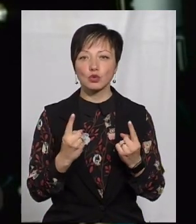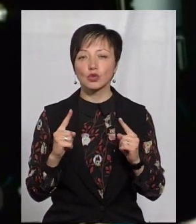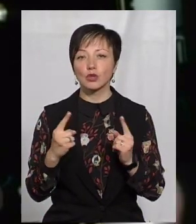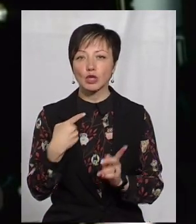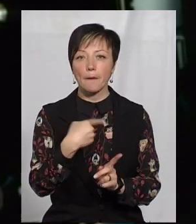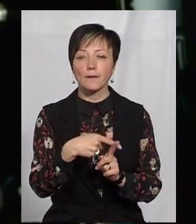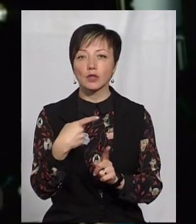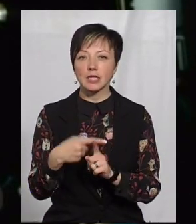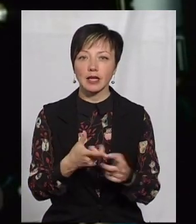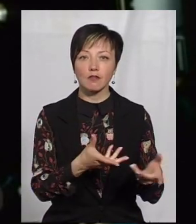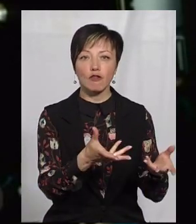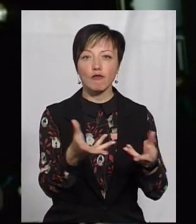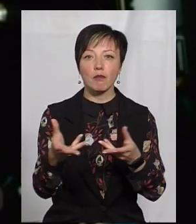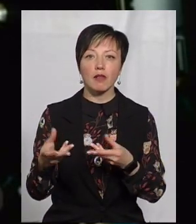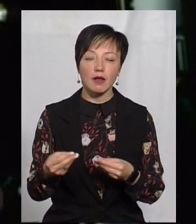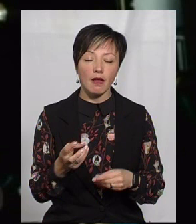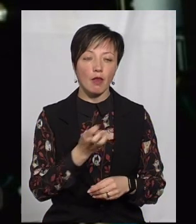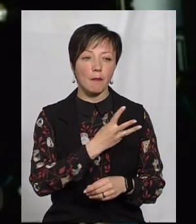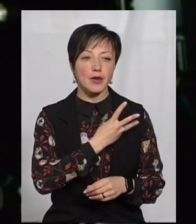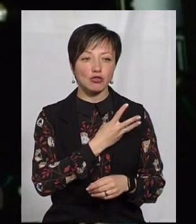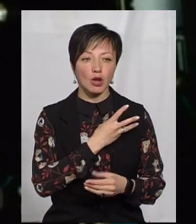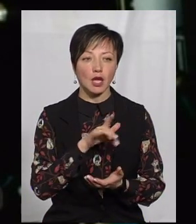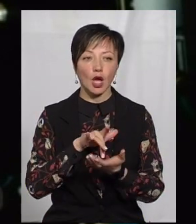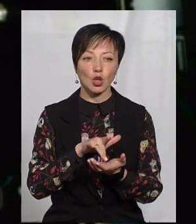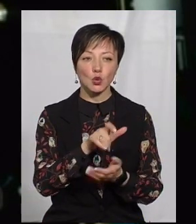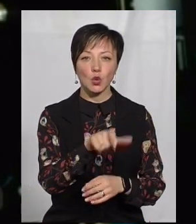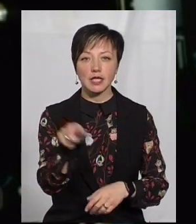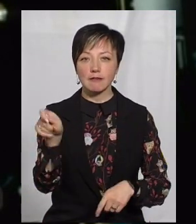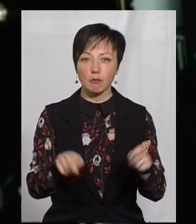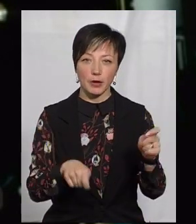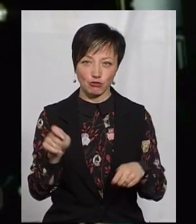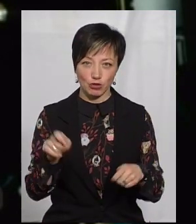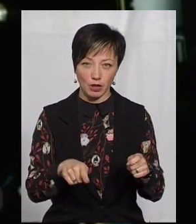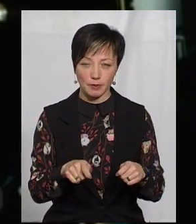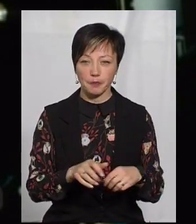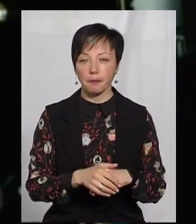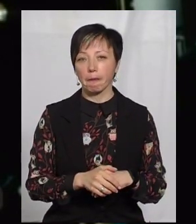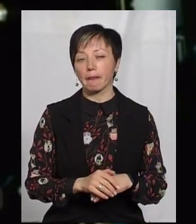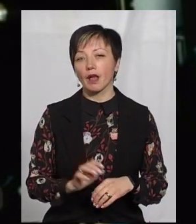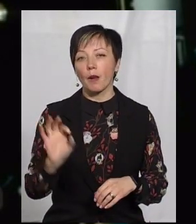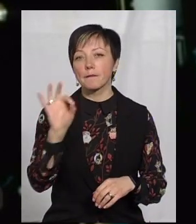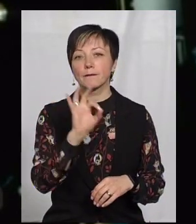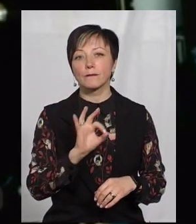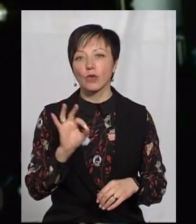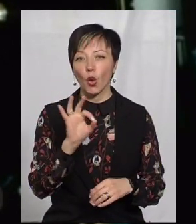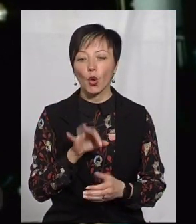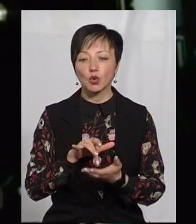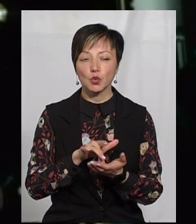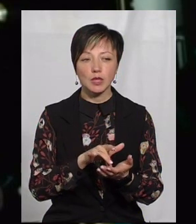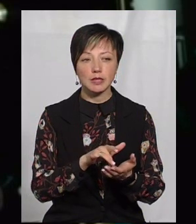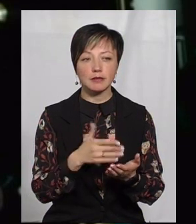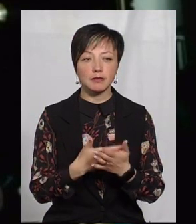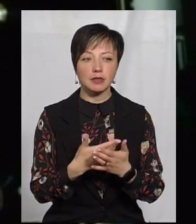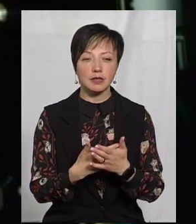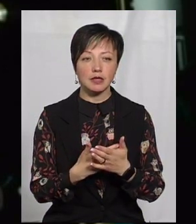дуже позитивно вплине на бажання туристів приїжджати. Що це стосовно туристів